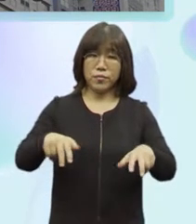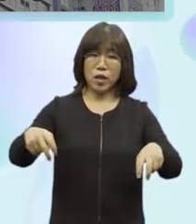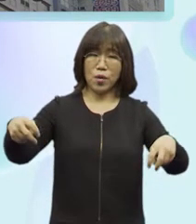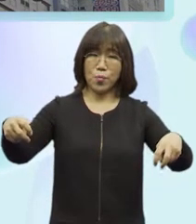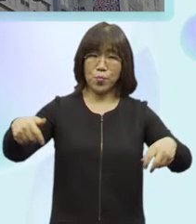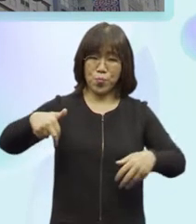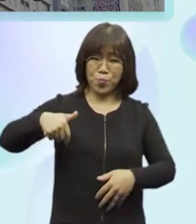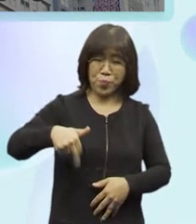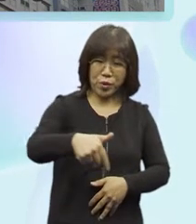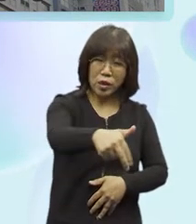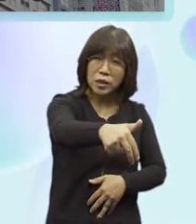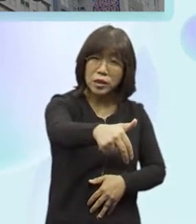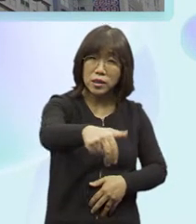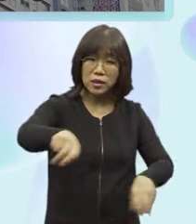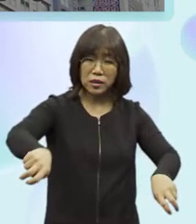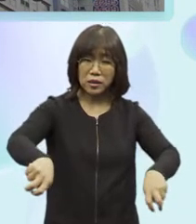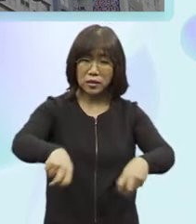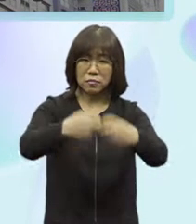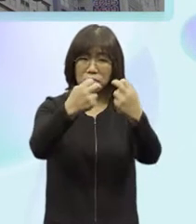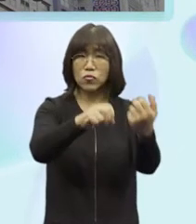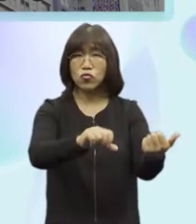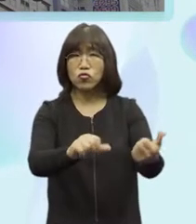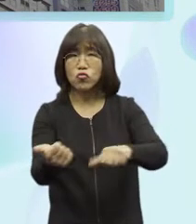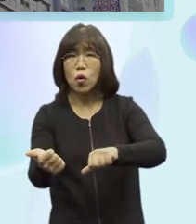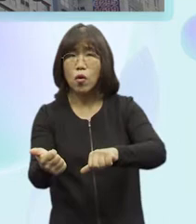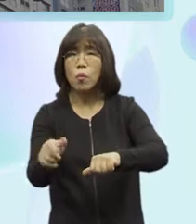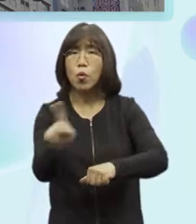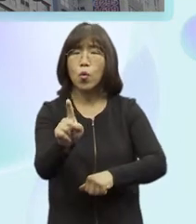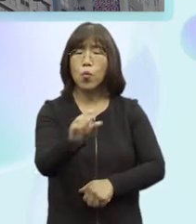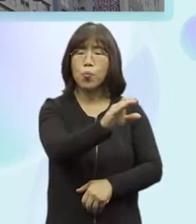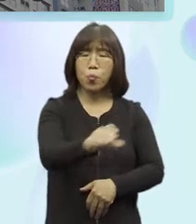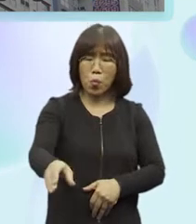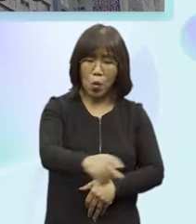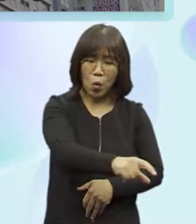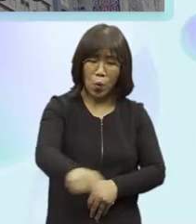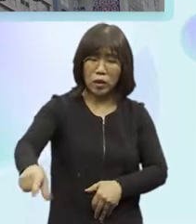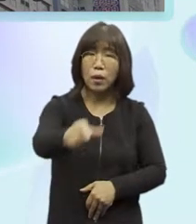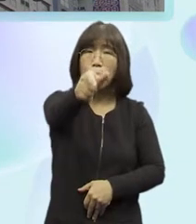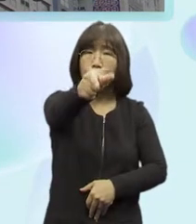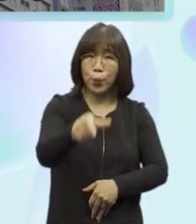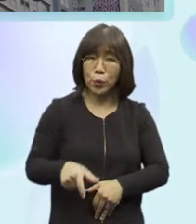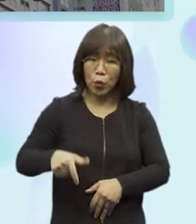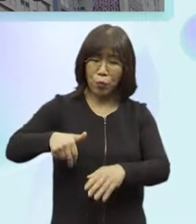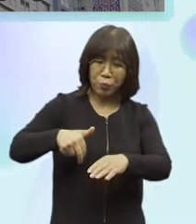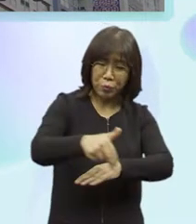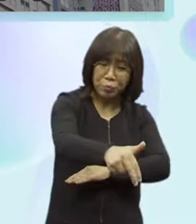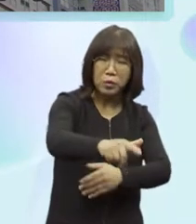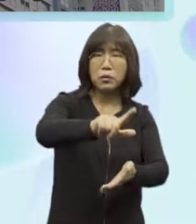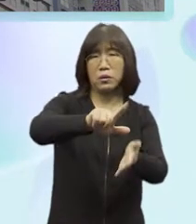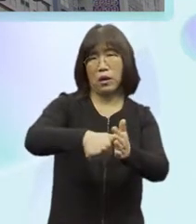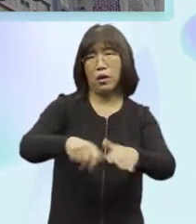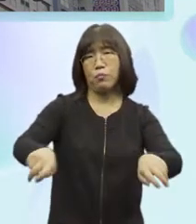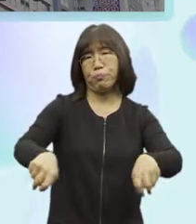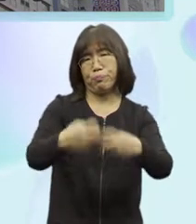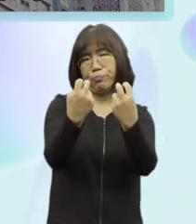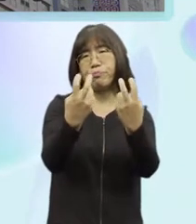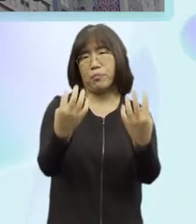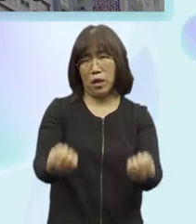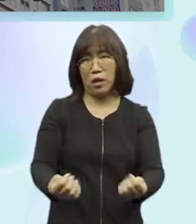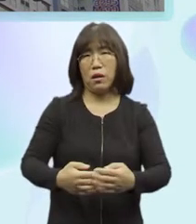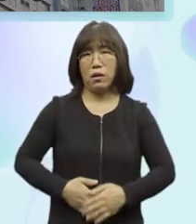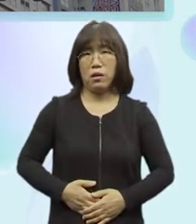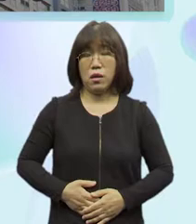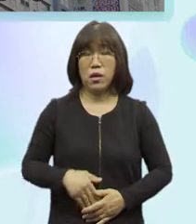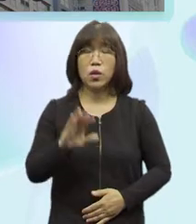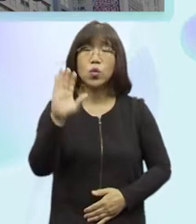전체 보행자 사망 사고의 22%가 횡단보도에서 발생한다고 합니다. 특히 스마트폰을 보면서